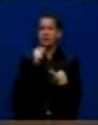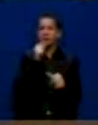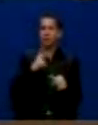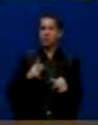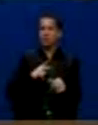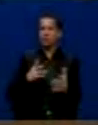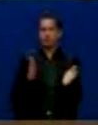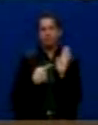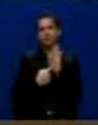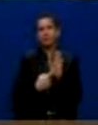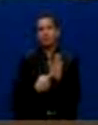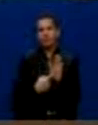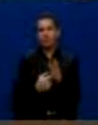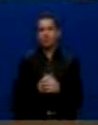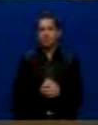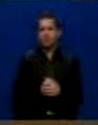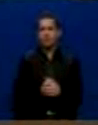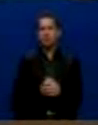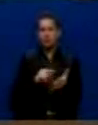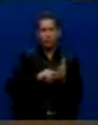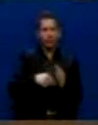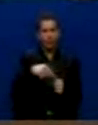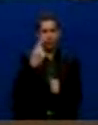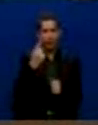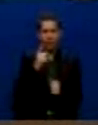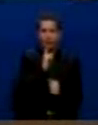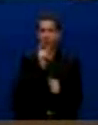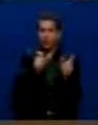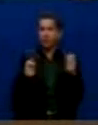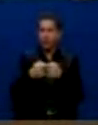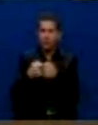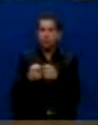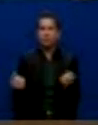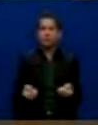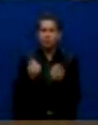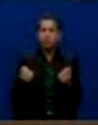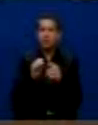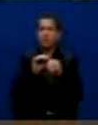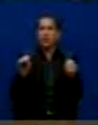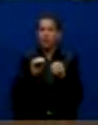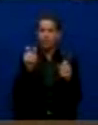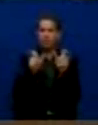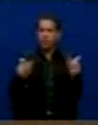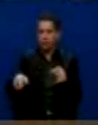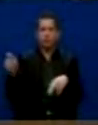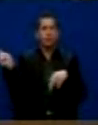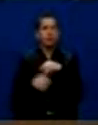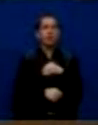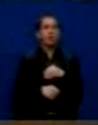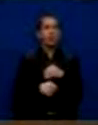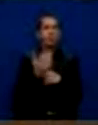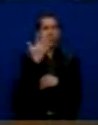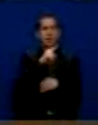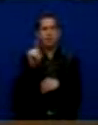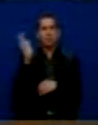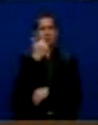Për shembull, te pika ne thuhet që kushdo që organizon, rekruton, udhëheq apo trajnon personat, dënohet me 5 deri në 15 vjet